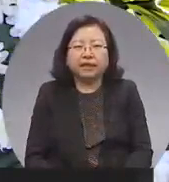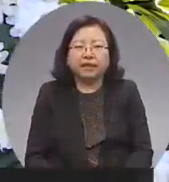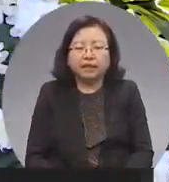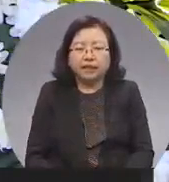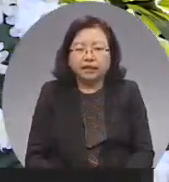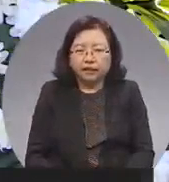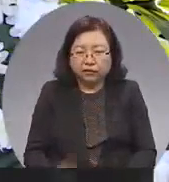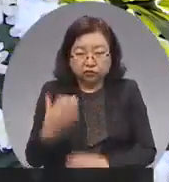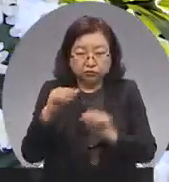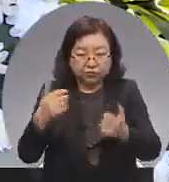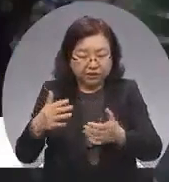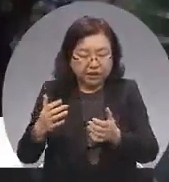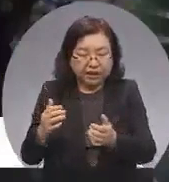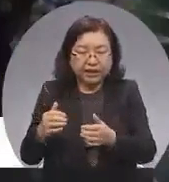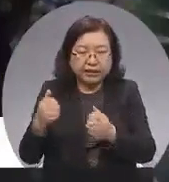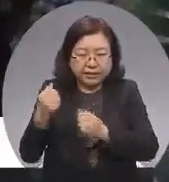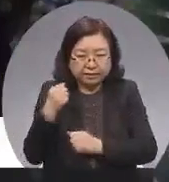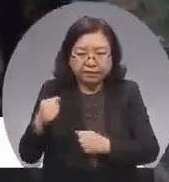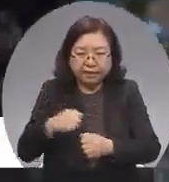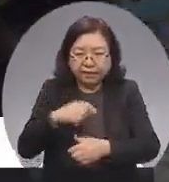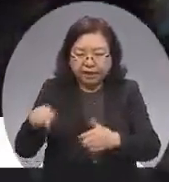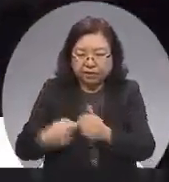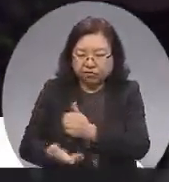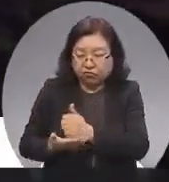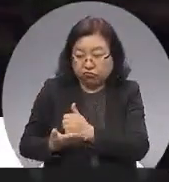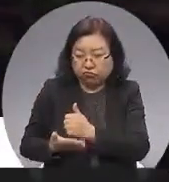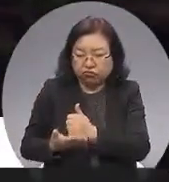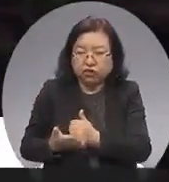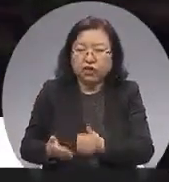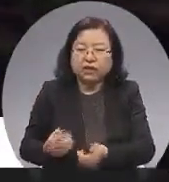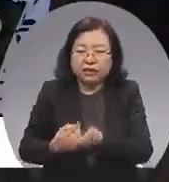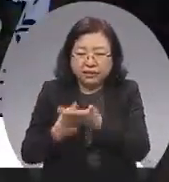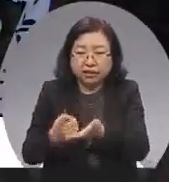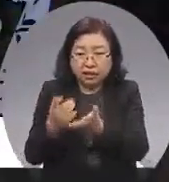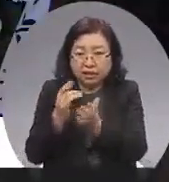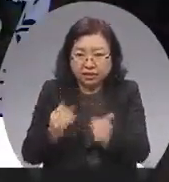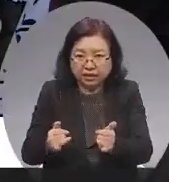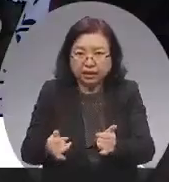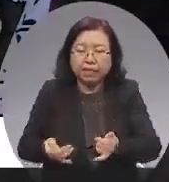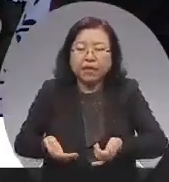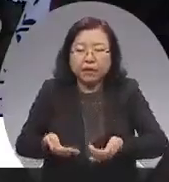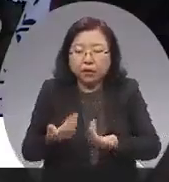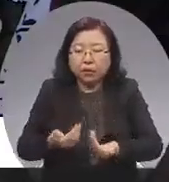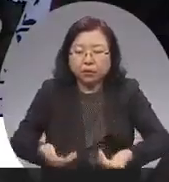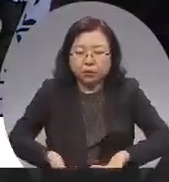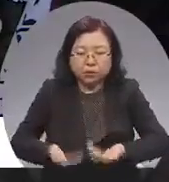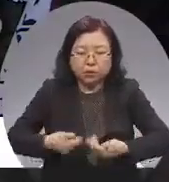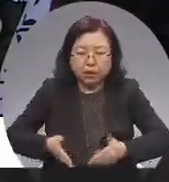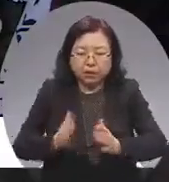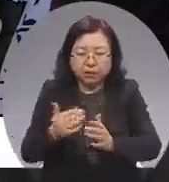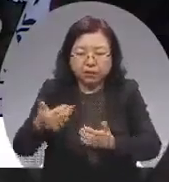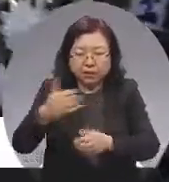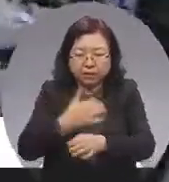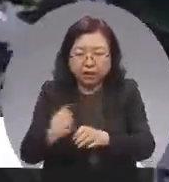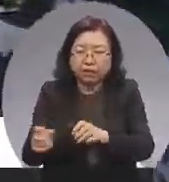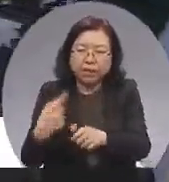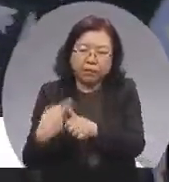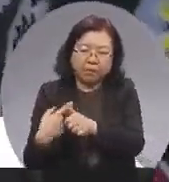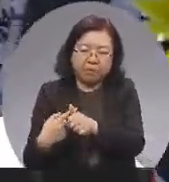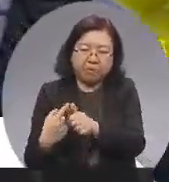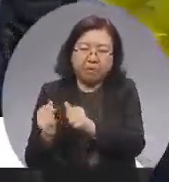국민의 힘 공천을 신청한 출연 인사들을 비판하는 근조화환 들이 줄지어 서있는 충북 도청 아